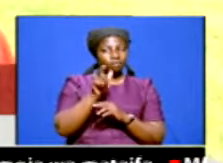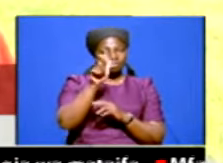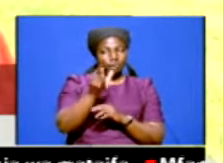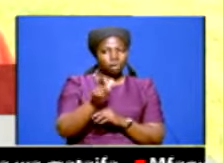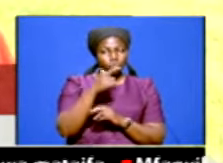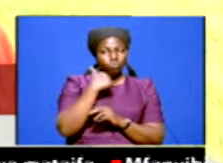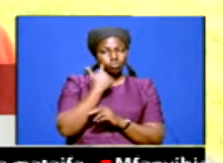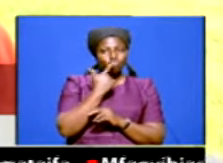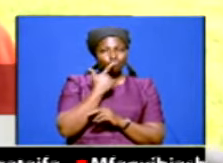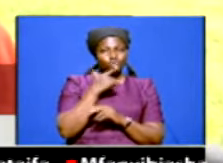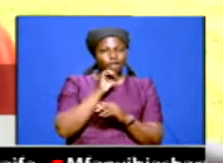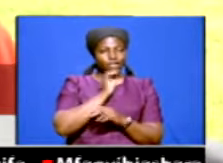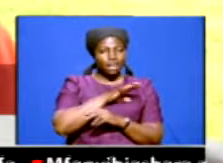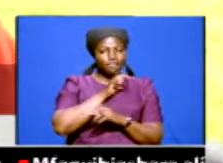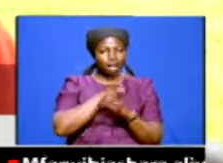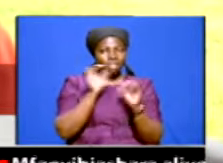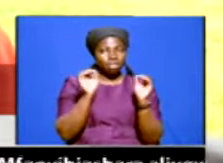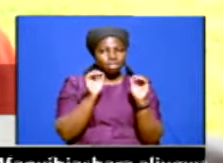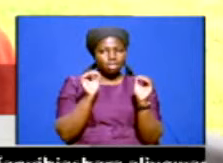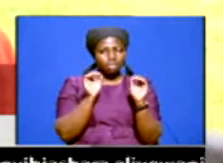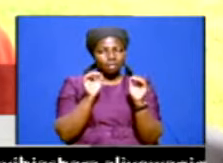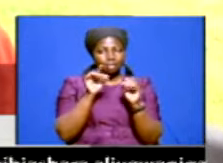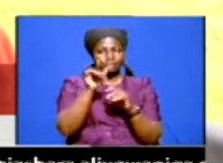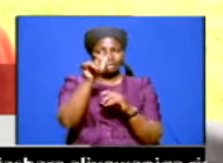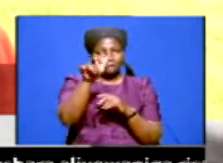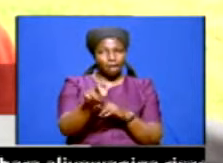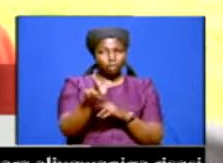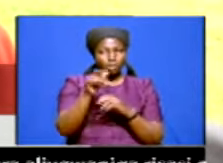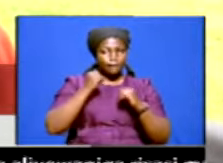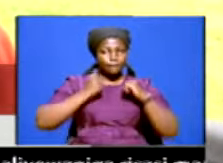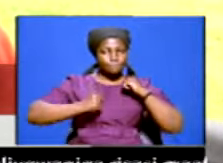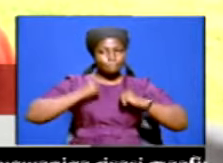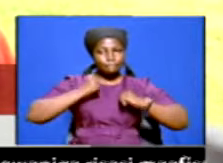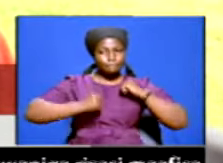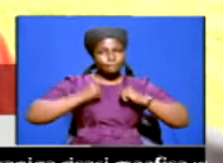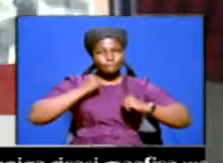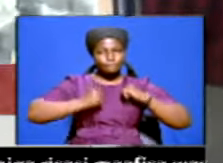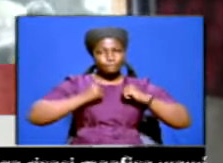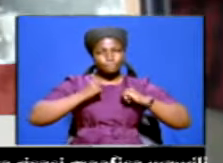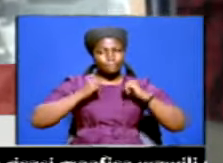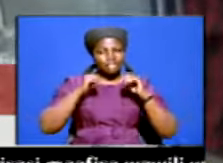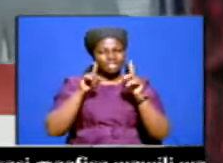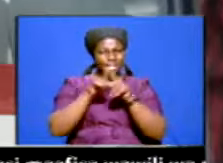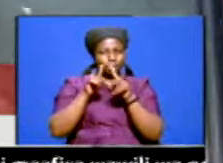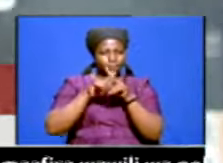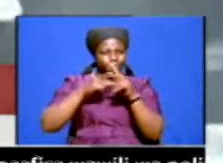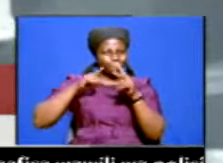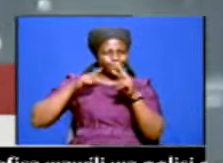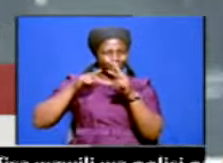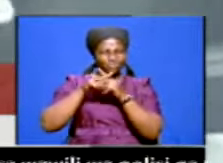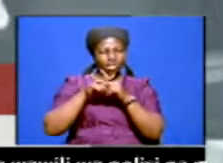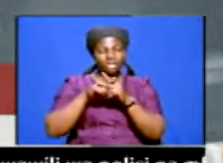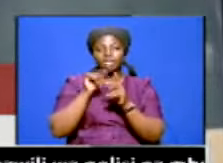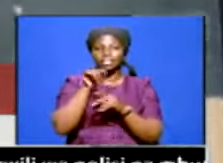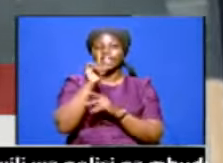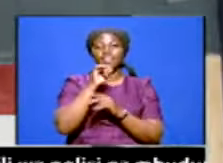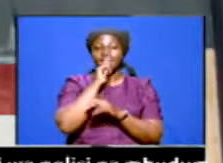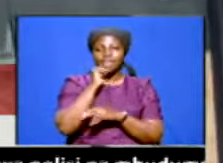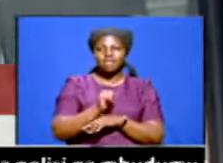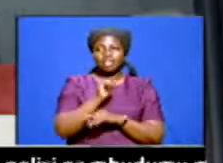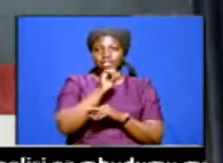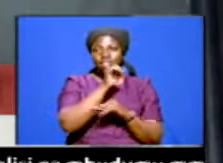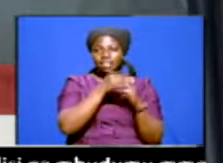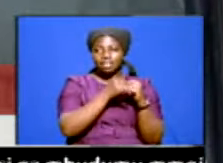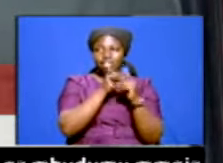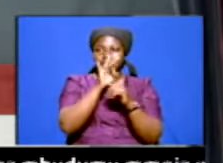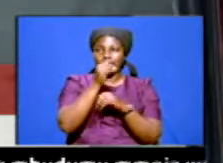kutishwa. Nasema huyu mtu anakimbia kama msiane. Chumo mwenye umri ya miaka 83 ni